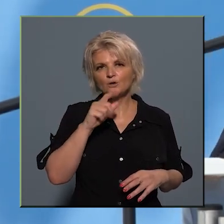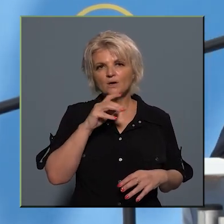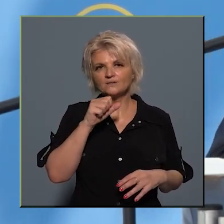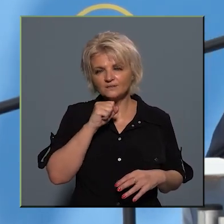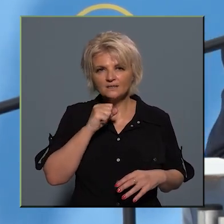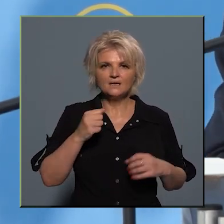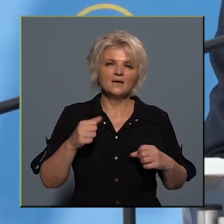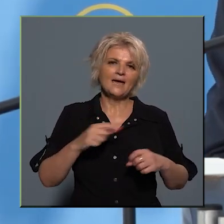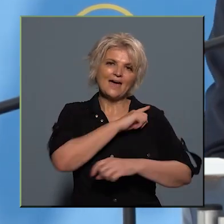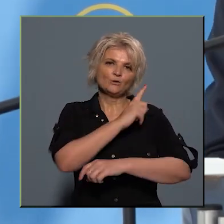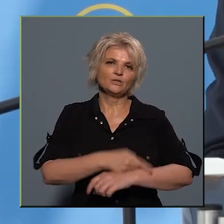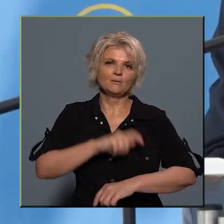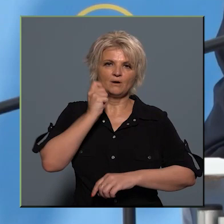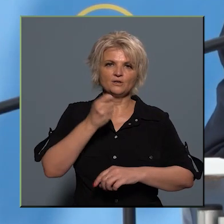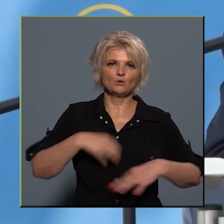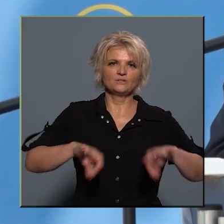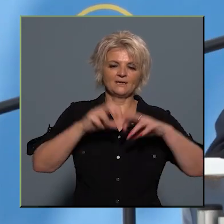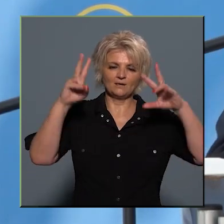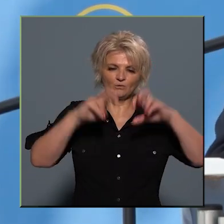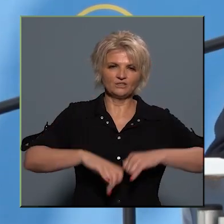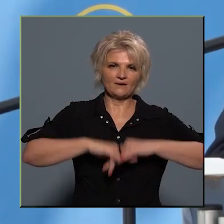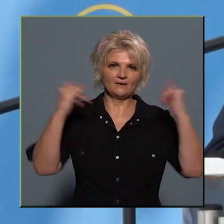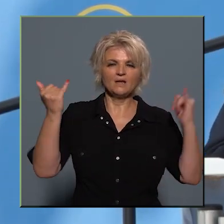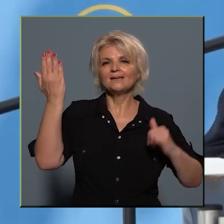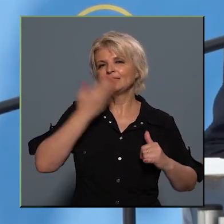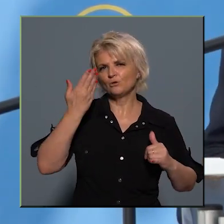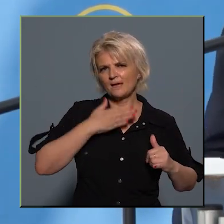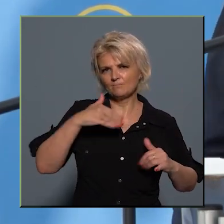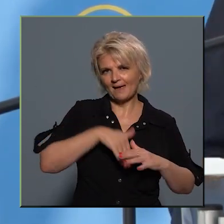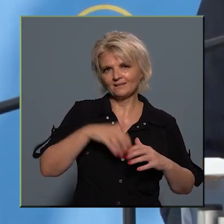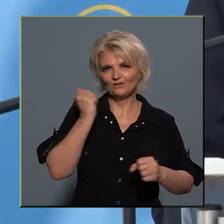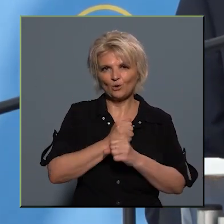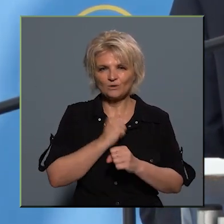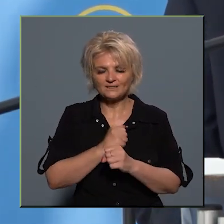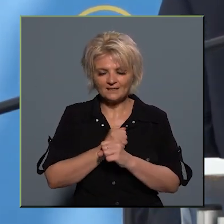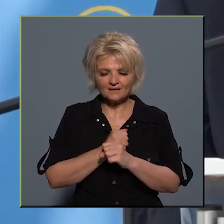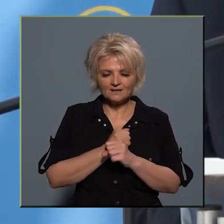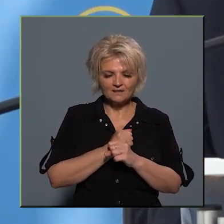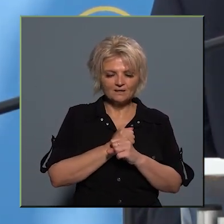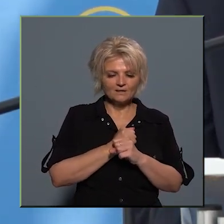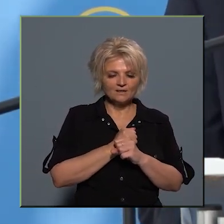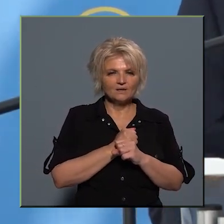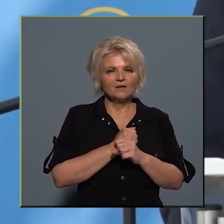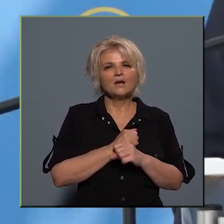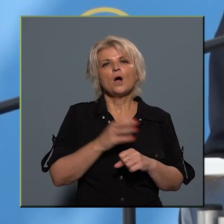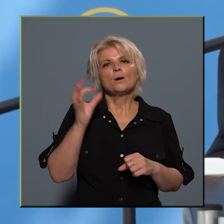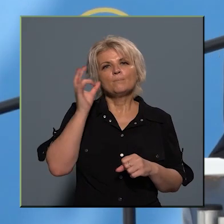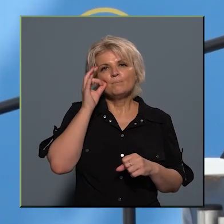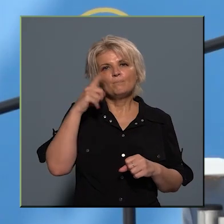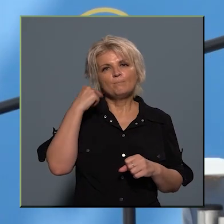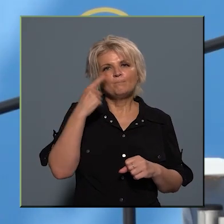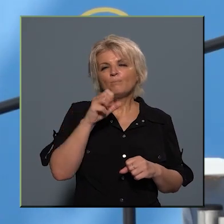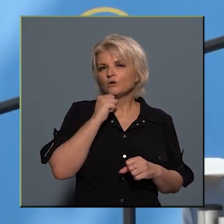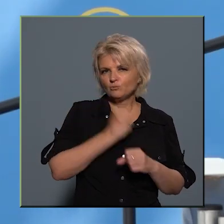magyarországi kutatásfejlesztését, ami hidrogénben dolgozik, de akár az AV, akár a Bosch munkáját nézzük, nagyon